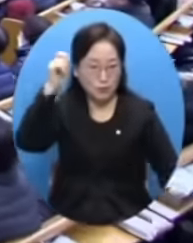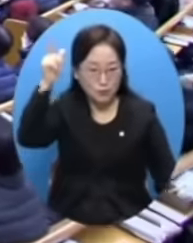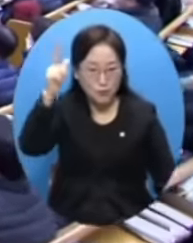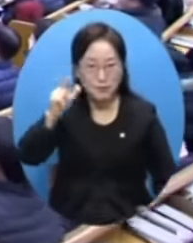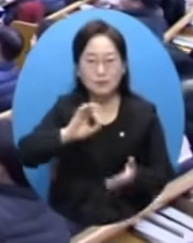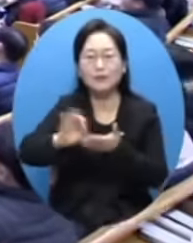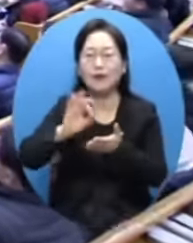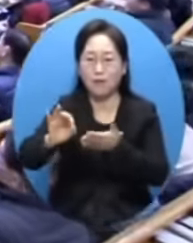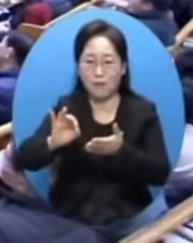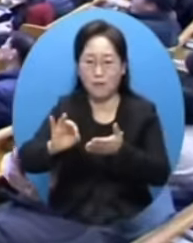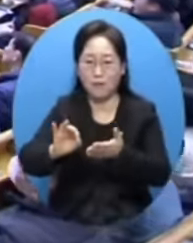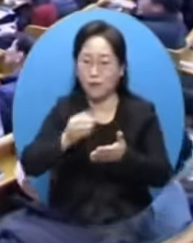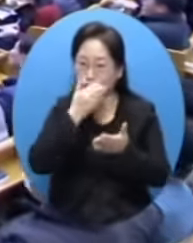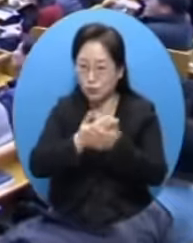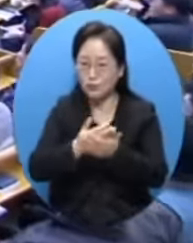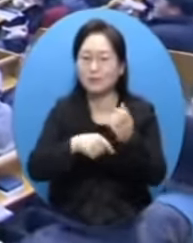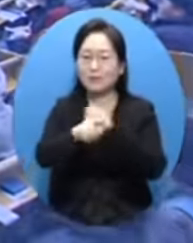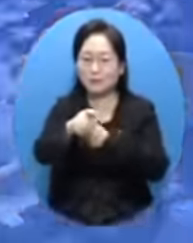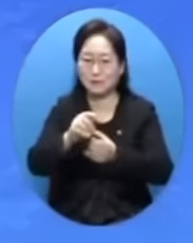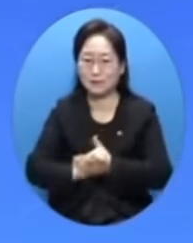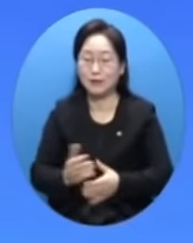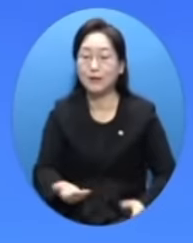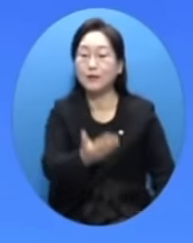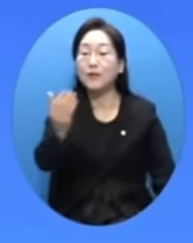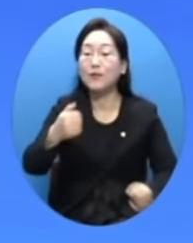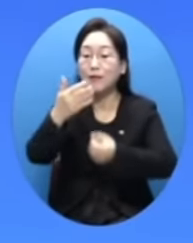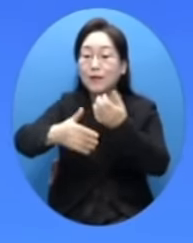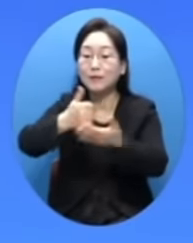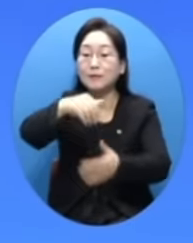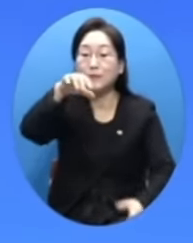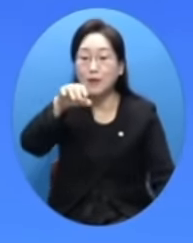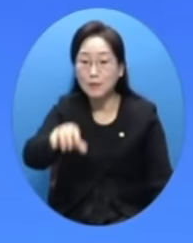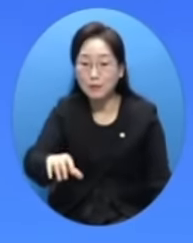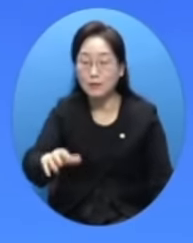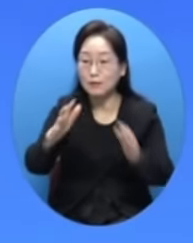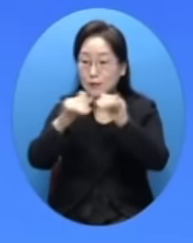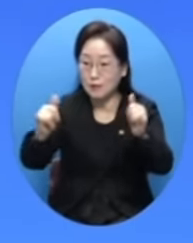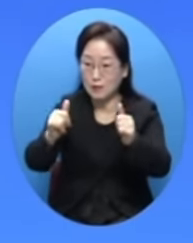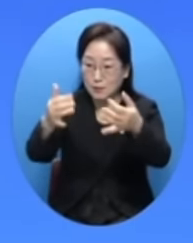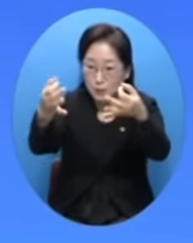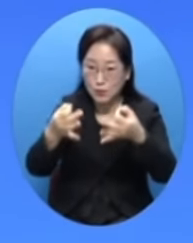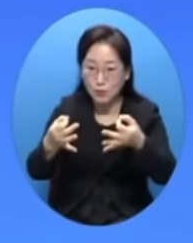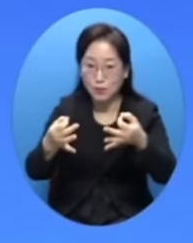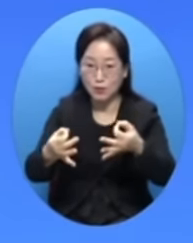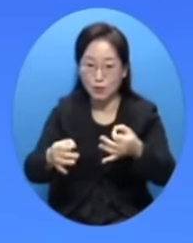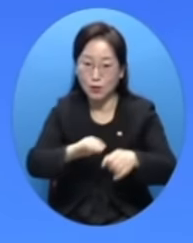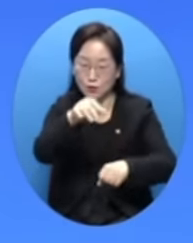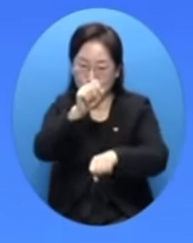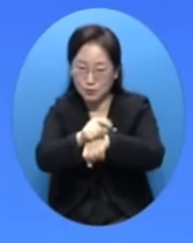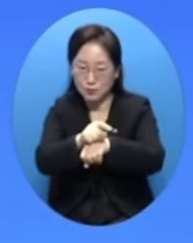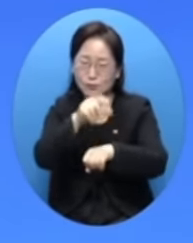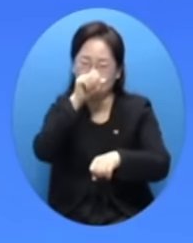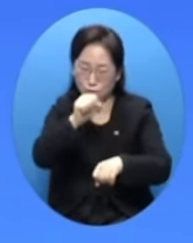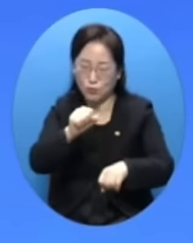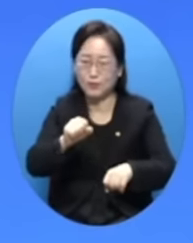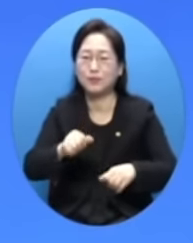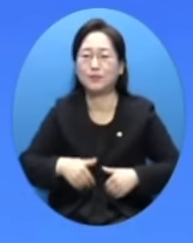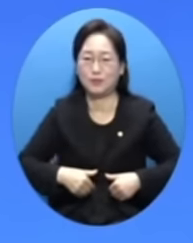뜻입니다 여러분 하나님 앞에서 사람 앞에서 우리 성품이 선해야